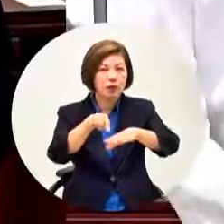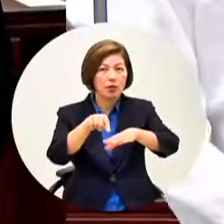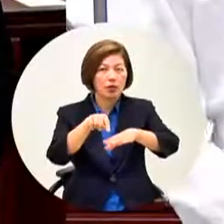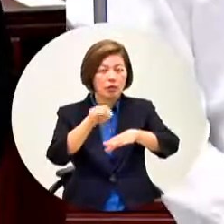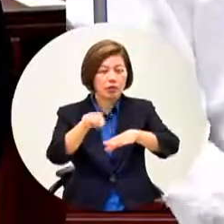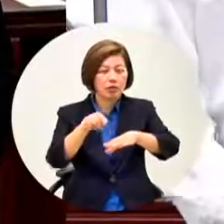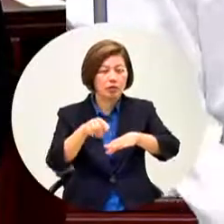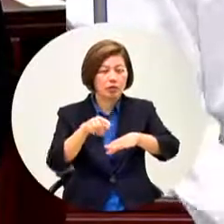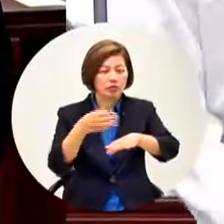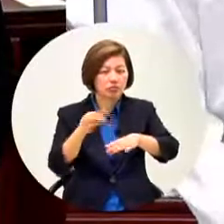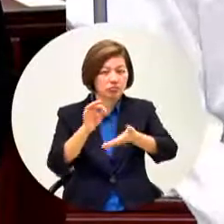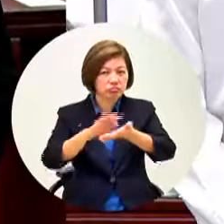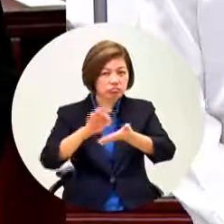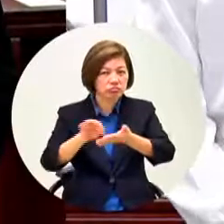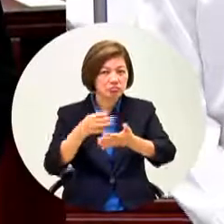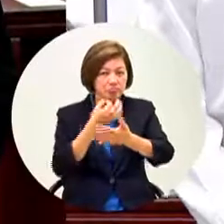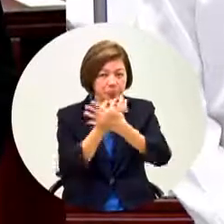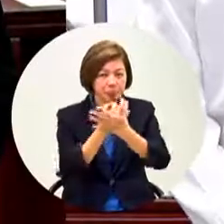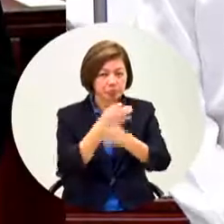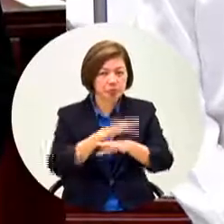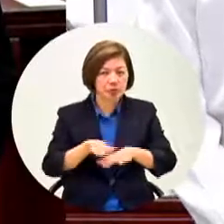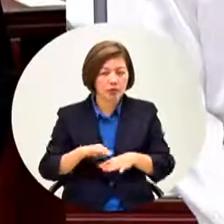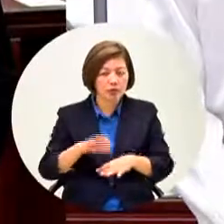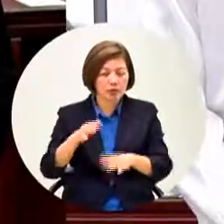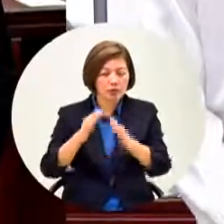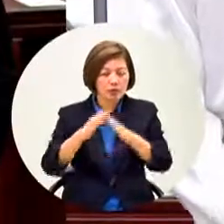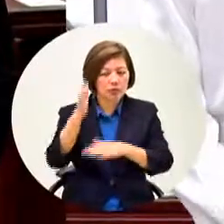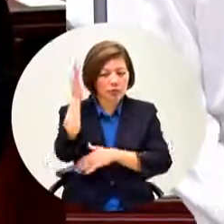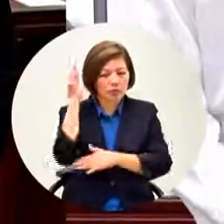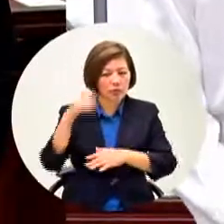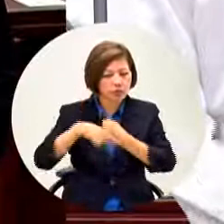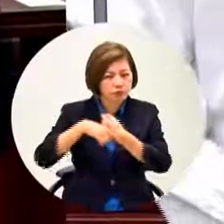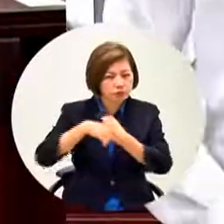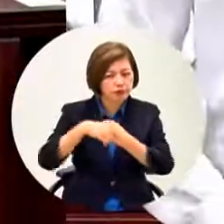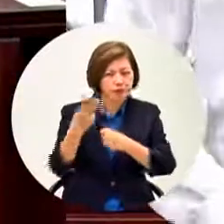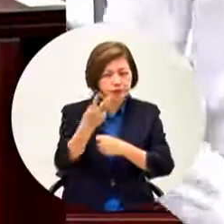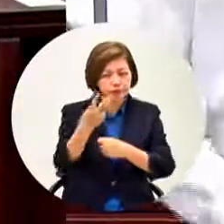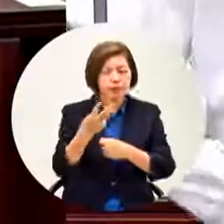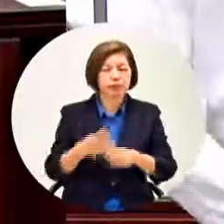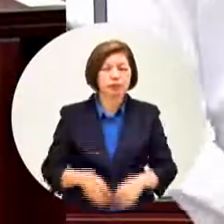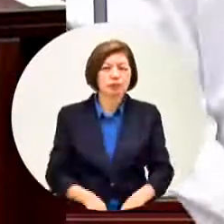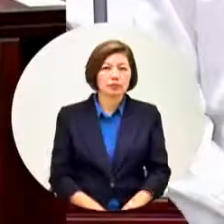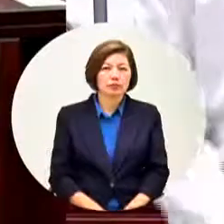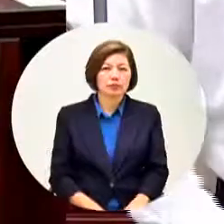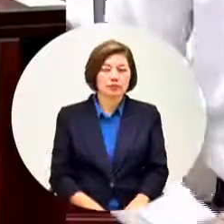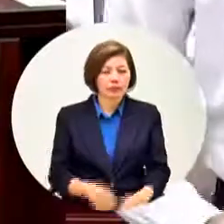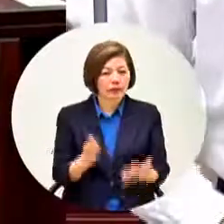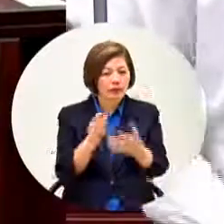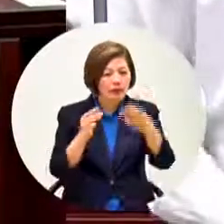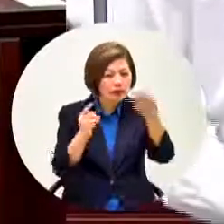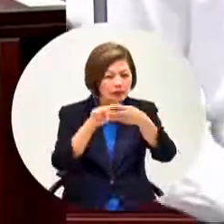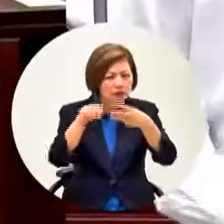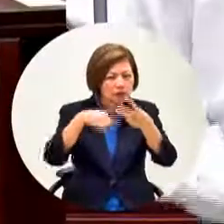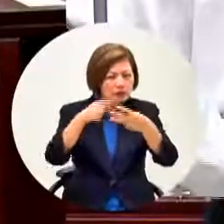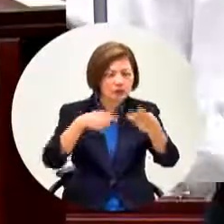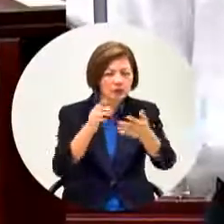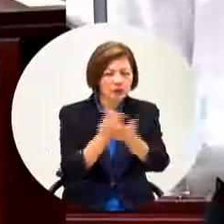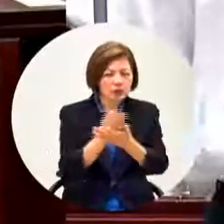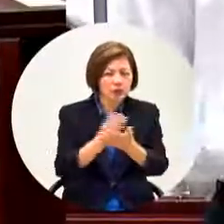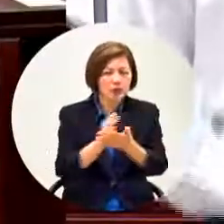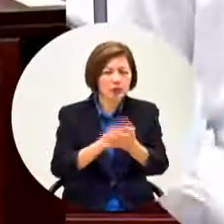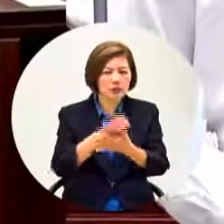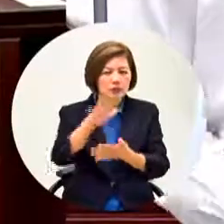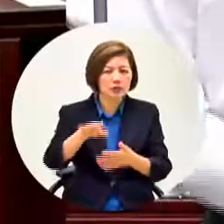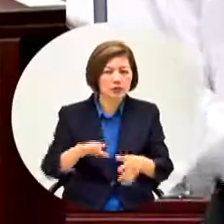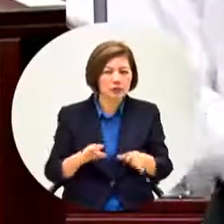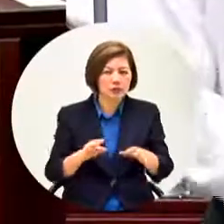为市政府有研拟了三个方案，那这三个方案我们评估了以后，因为对于整个地方，不管是